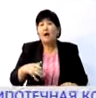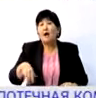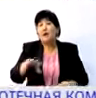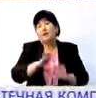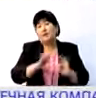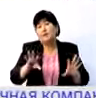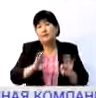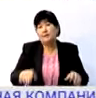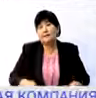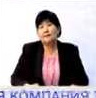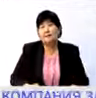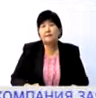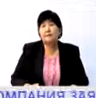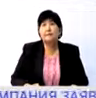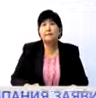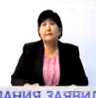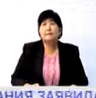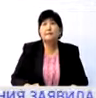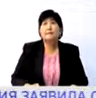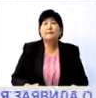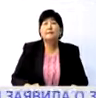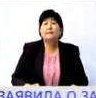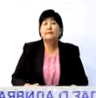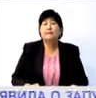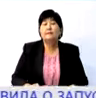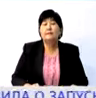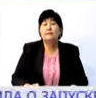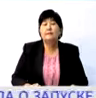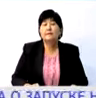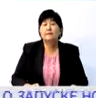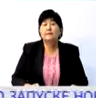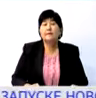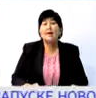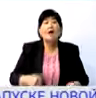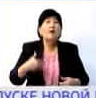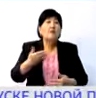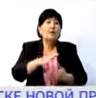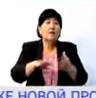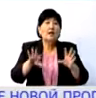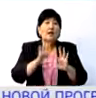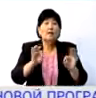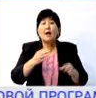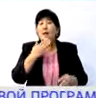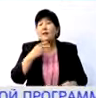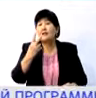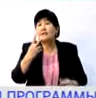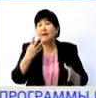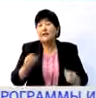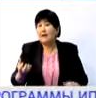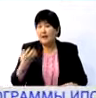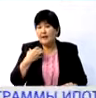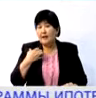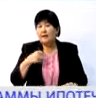Шолпан Исабекова, Иса Шарипов, Турихан Кожахметов, телеканал Кызылорда. Мы продолжаем выпуск. Последние два дня в